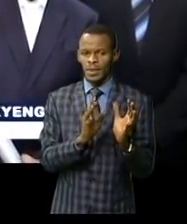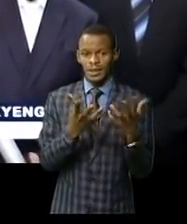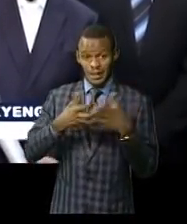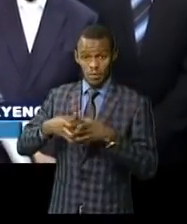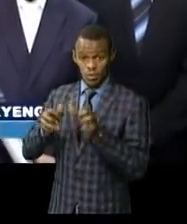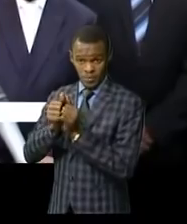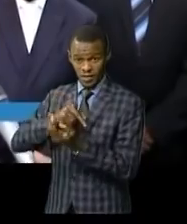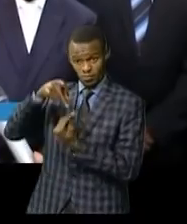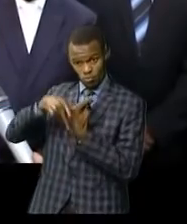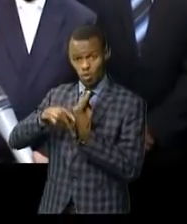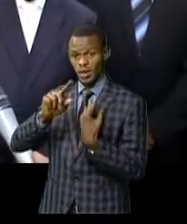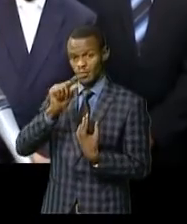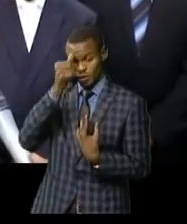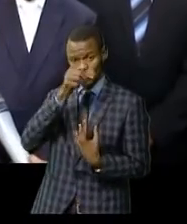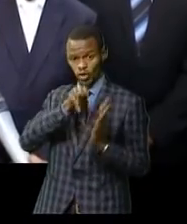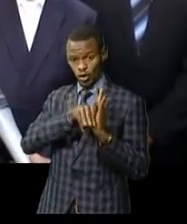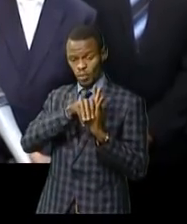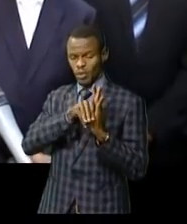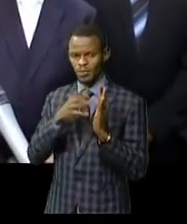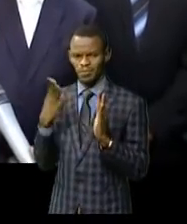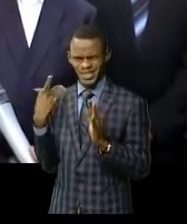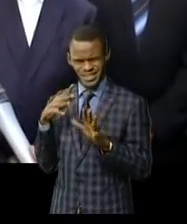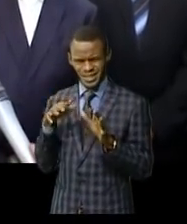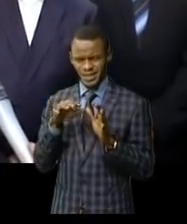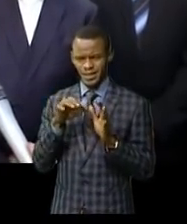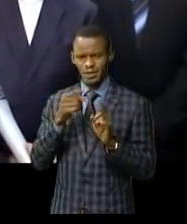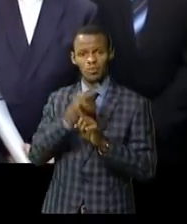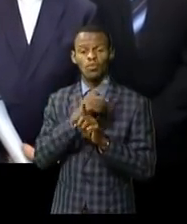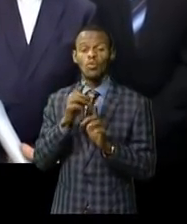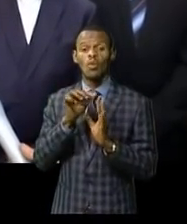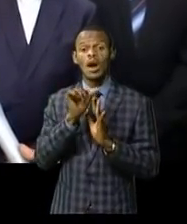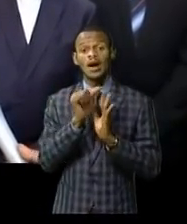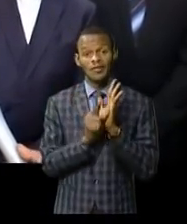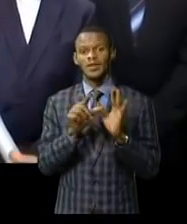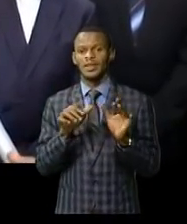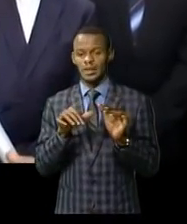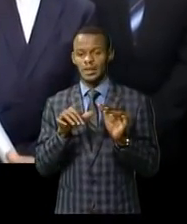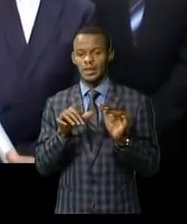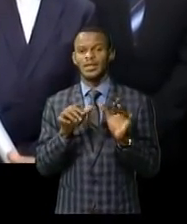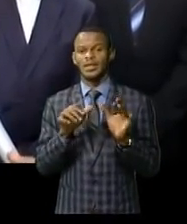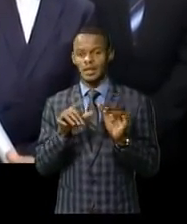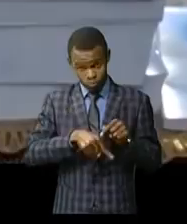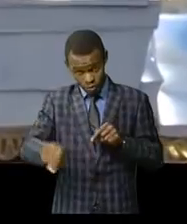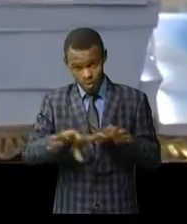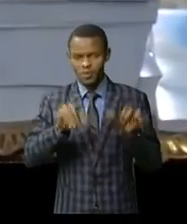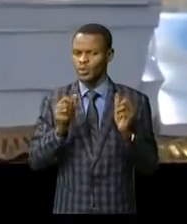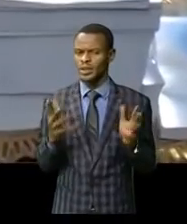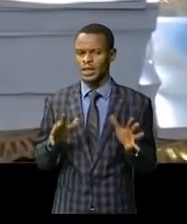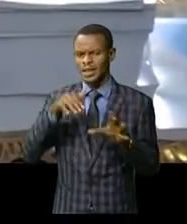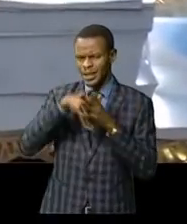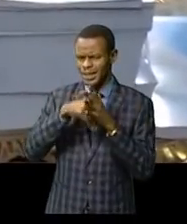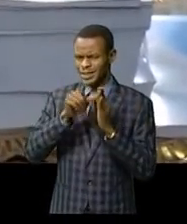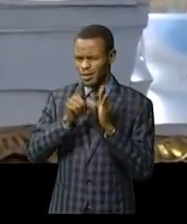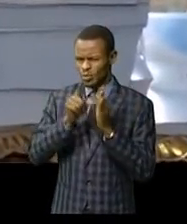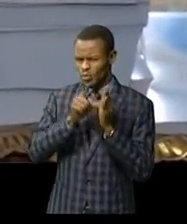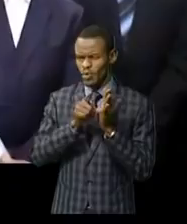qui a été adopté ici au mois d'avril de cette année, c'est-à-dire avec la sécurité,